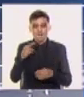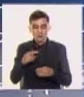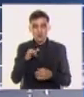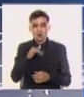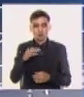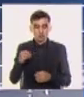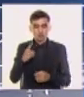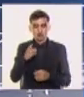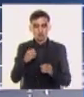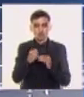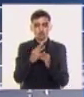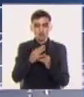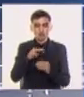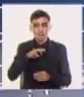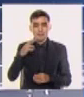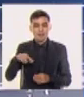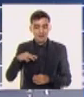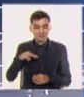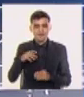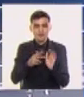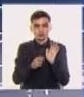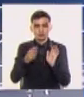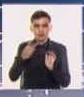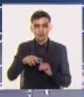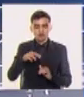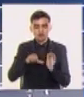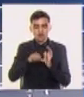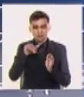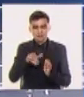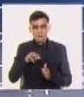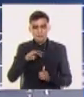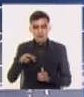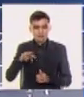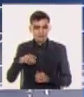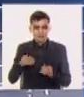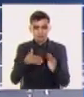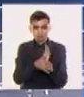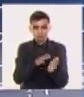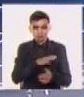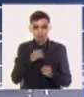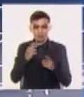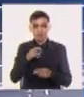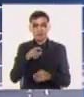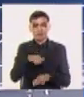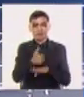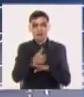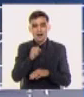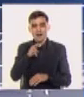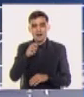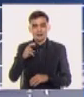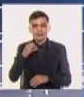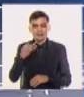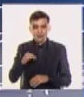выделяли сто четырнадцать миллиардов 826 миллионов тенге глава ведомства алексей свой объяснял что